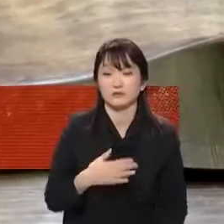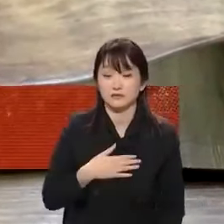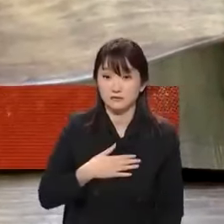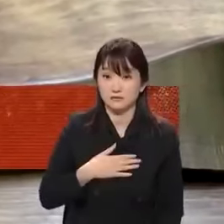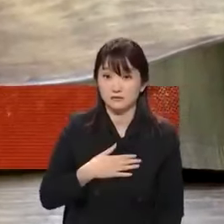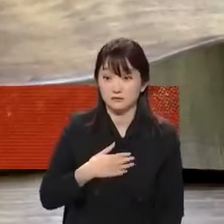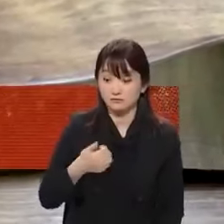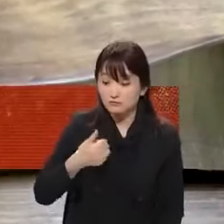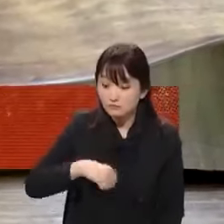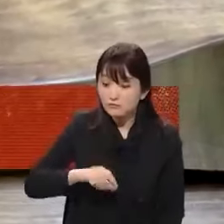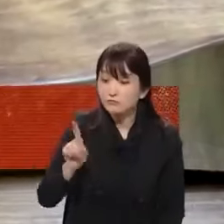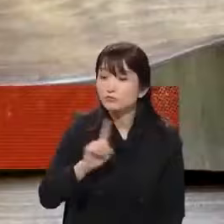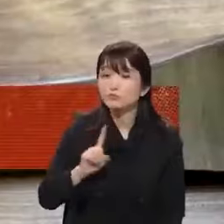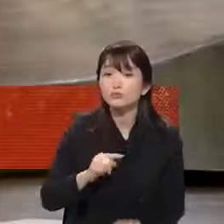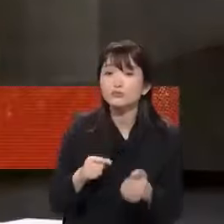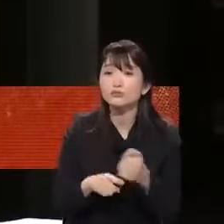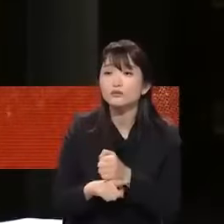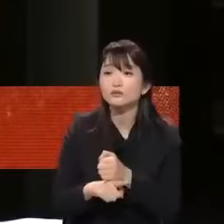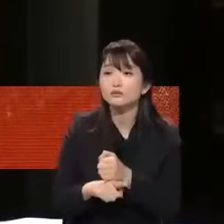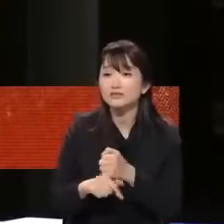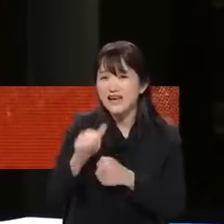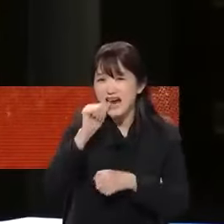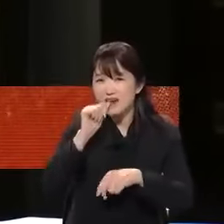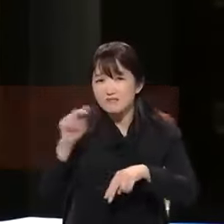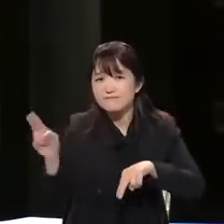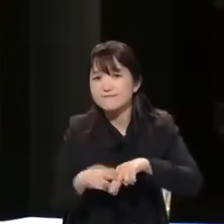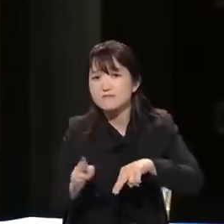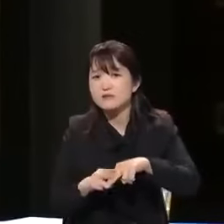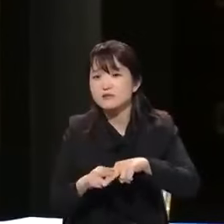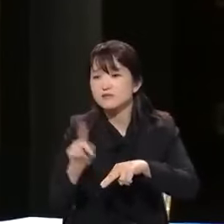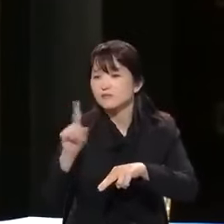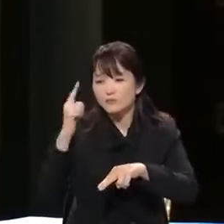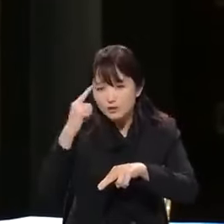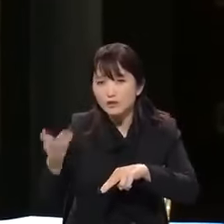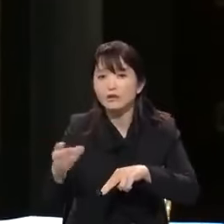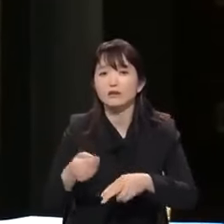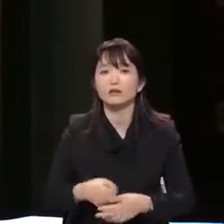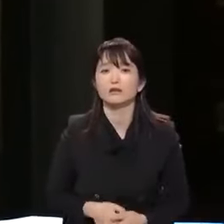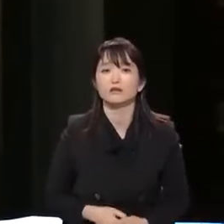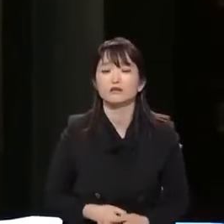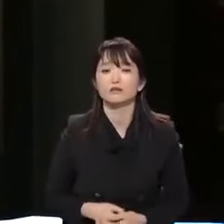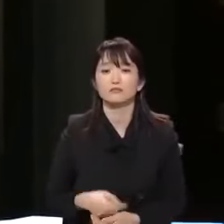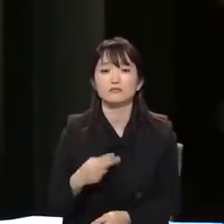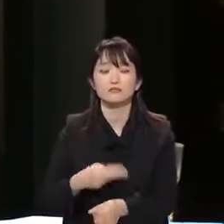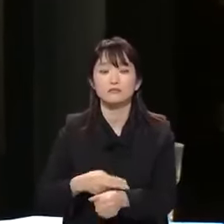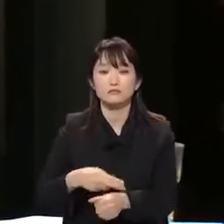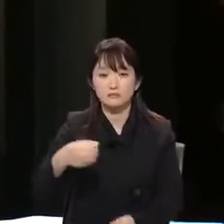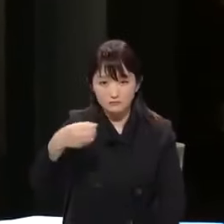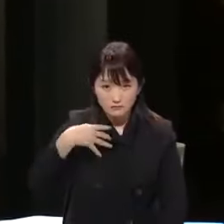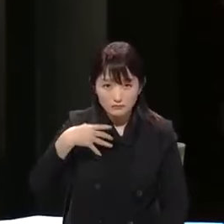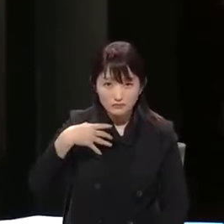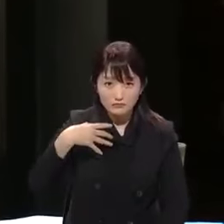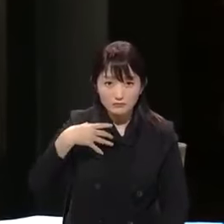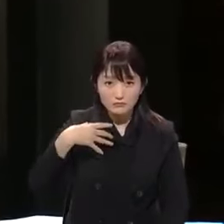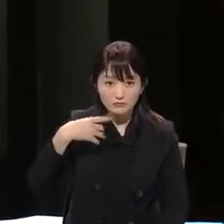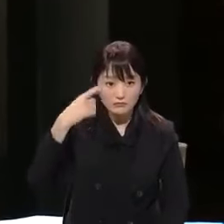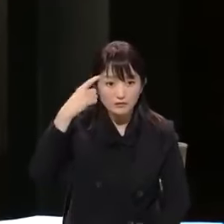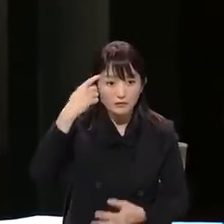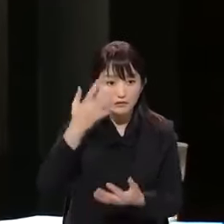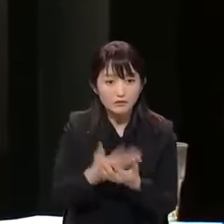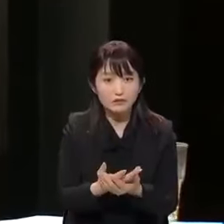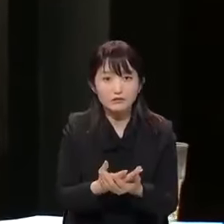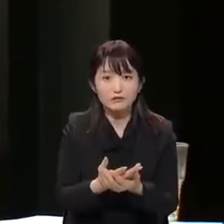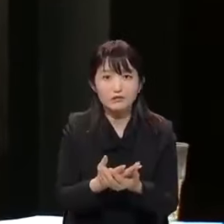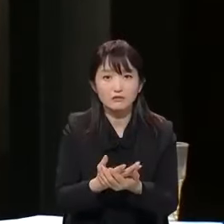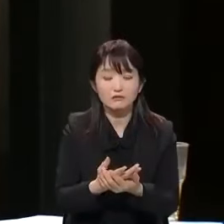내 자식 도대체 무슨 이유로 저렇게 쇠방망이로 때렸냐 따졌답니다. 자, 그런데 선생이란 사람의 대답을 듣고 다시 한번 충격을